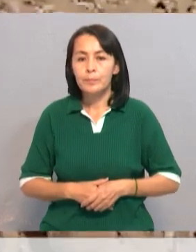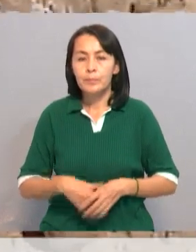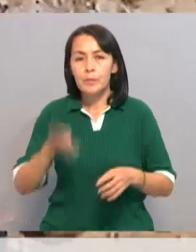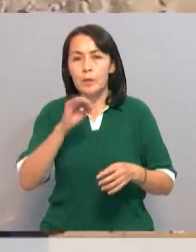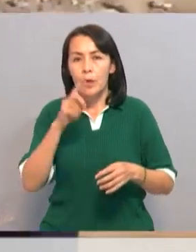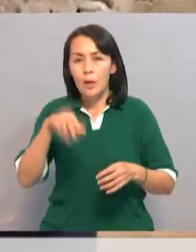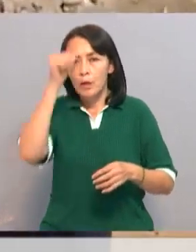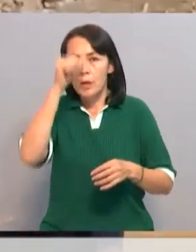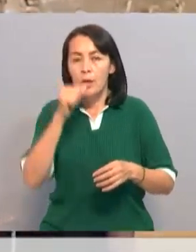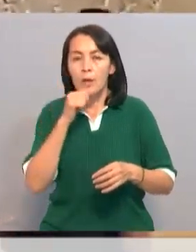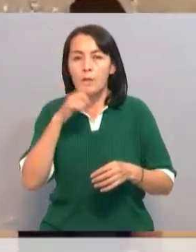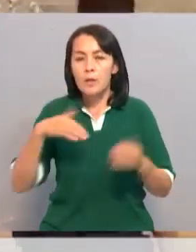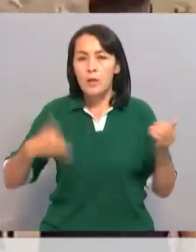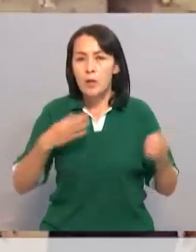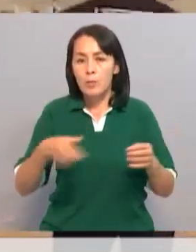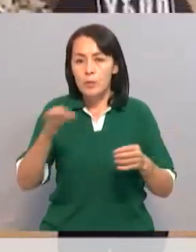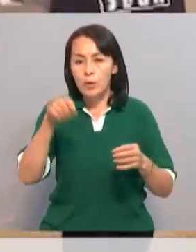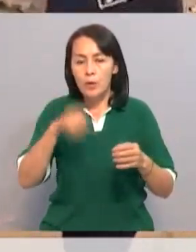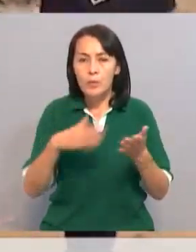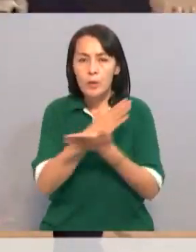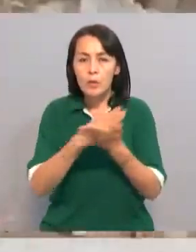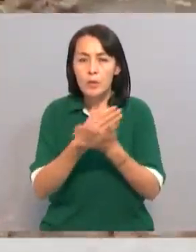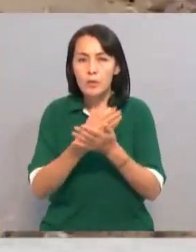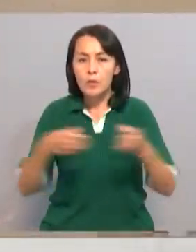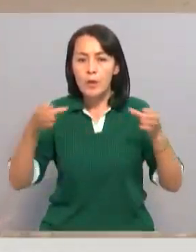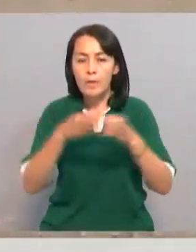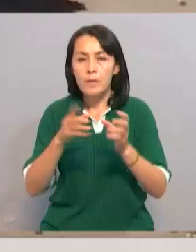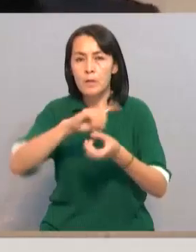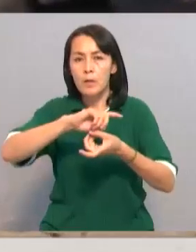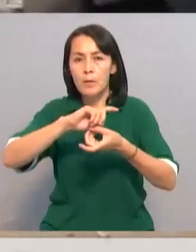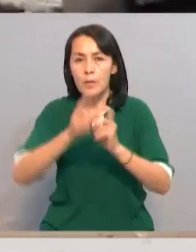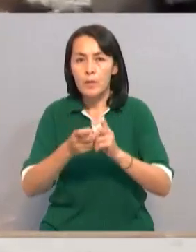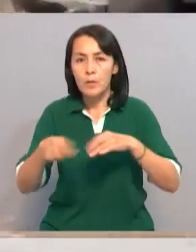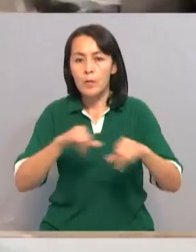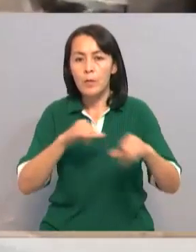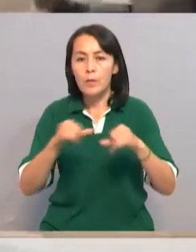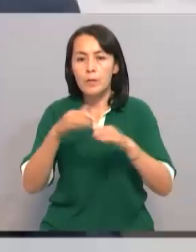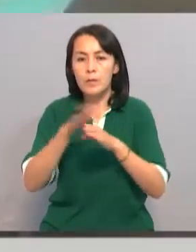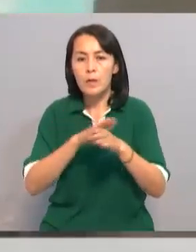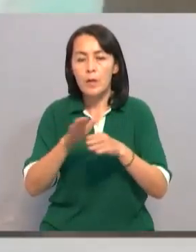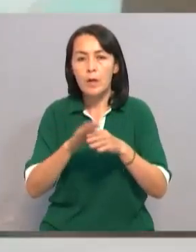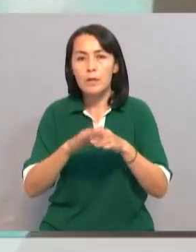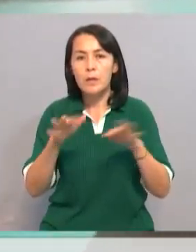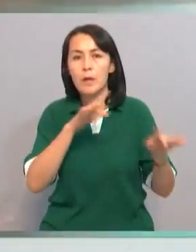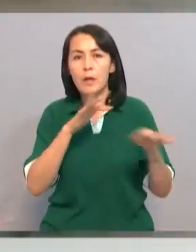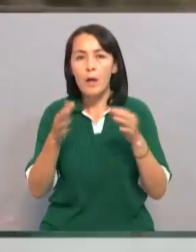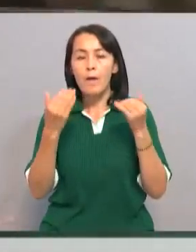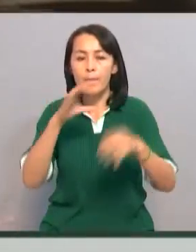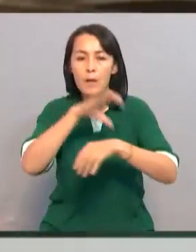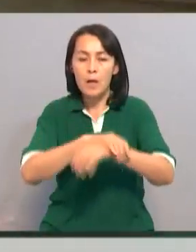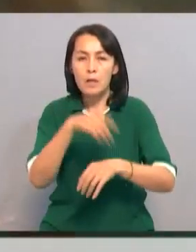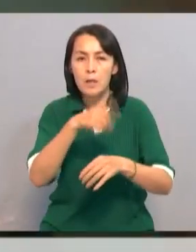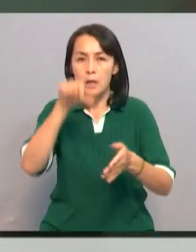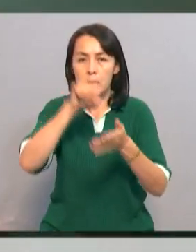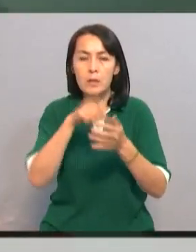июле в момском районе жамбылской области со сотрудниками подразделения по борьбе с организованной преступностью проведены оперативные мероприятия по задержанию лиц